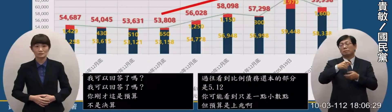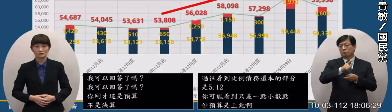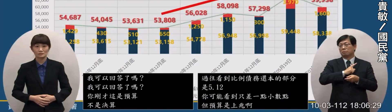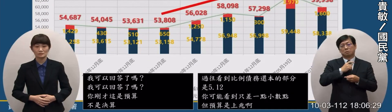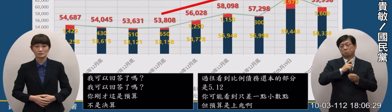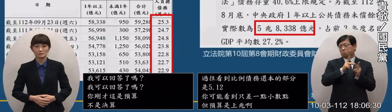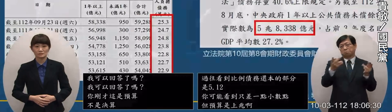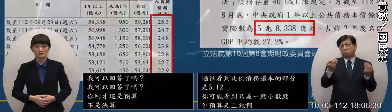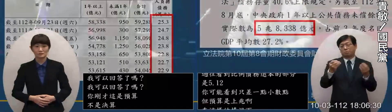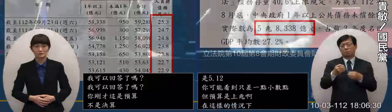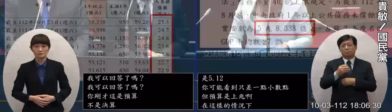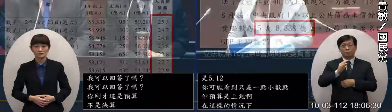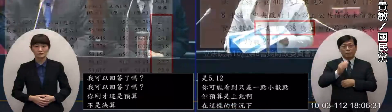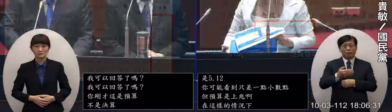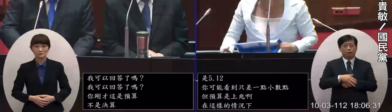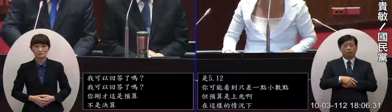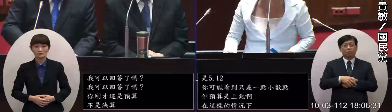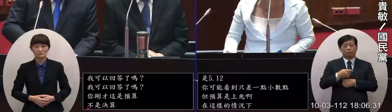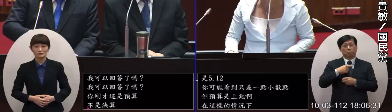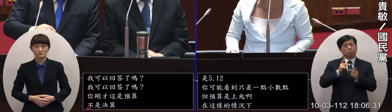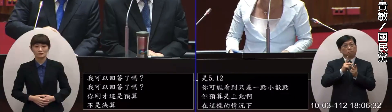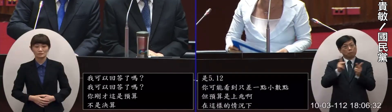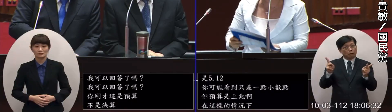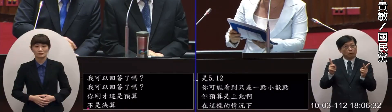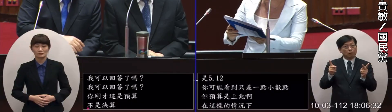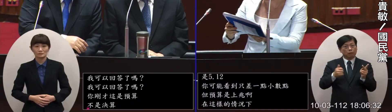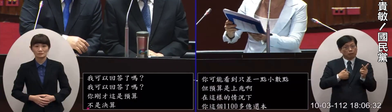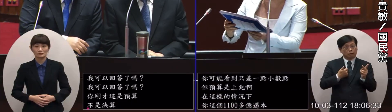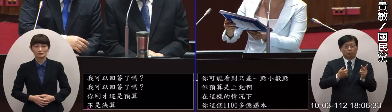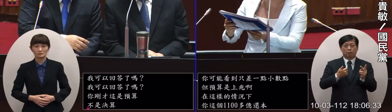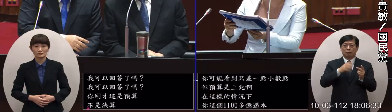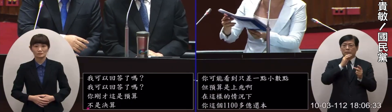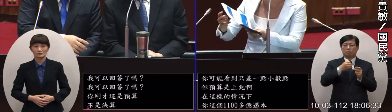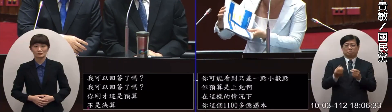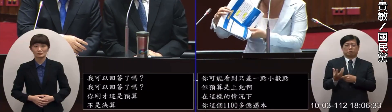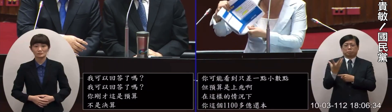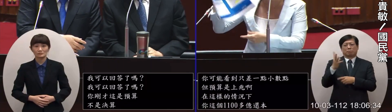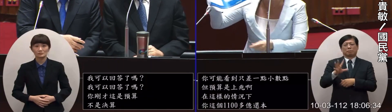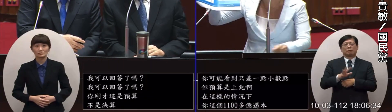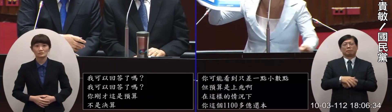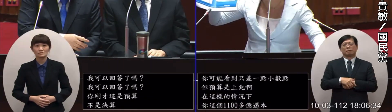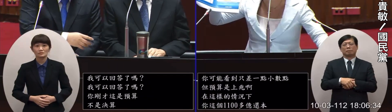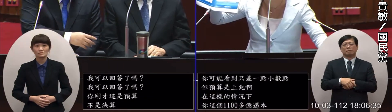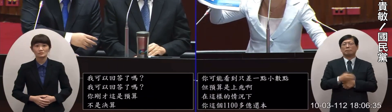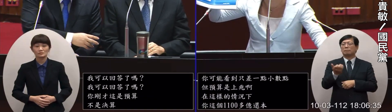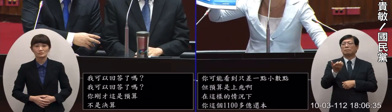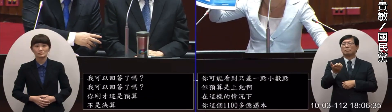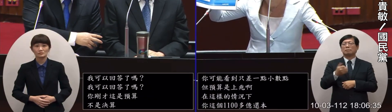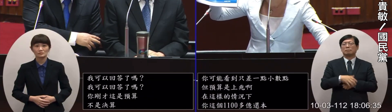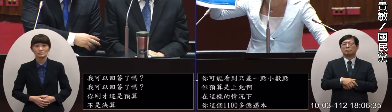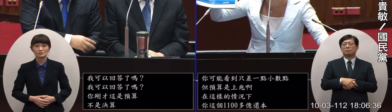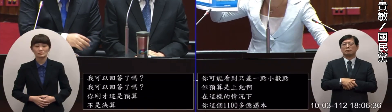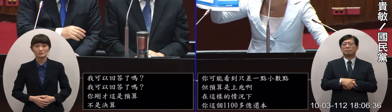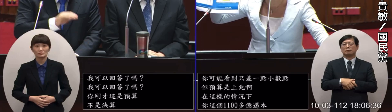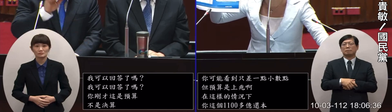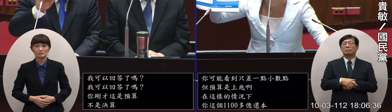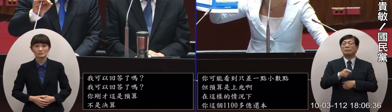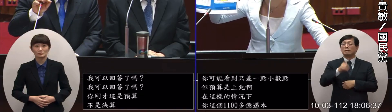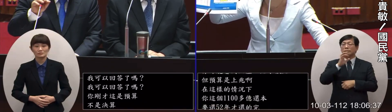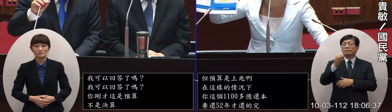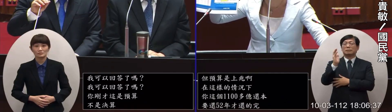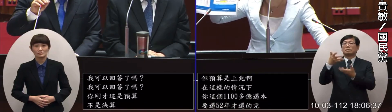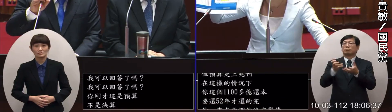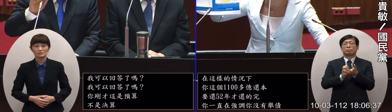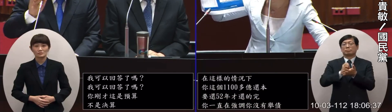没有举债，可是呢，我们的债务呢，事实上是越来越多的。刚才啊，我跟你讲，这个是财政